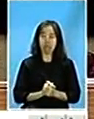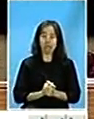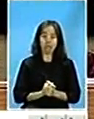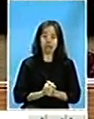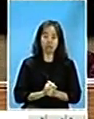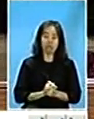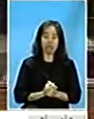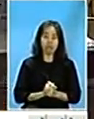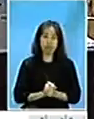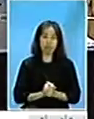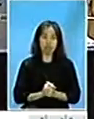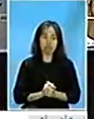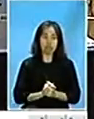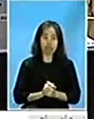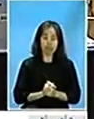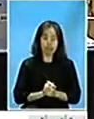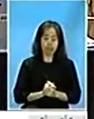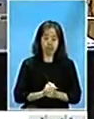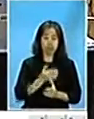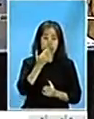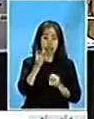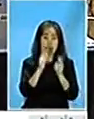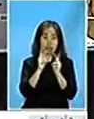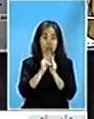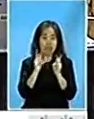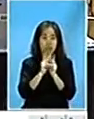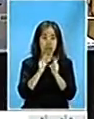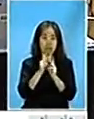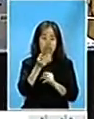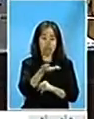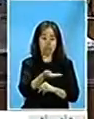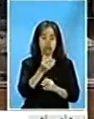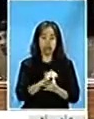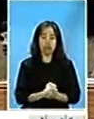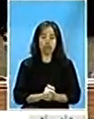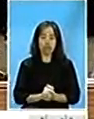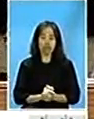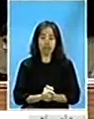เชิญกรรมาธิการพิษณุหัตถสงเคราะห